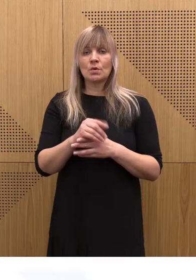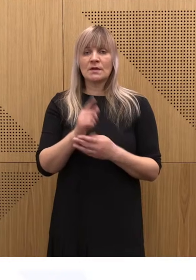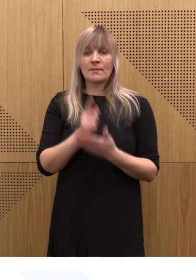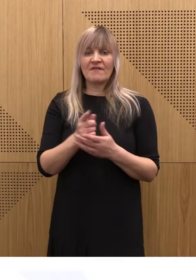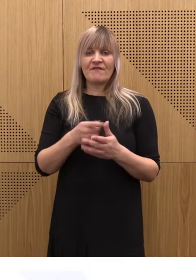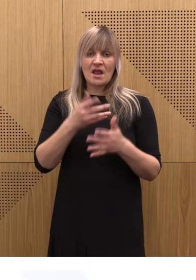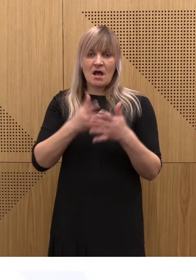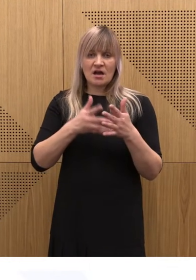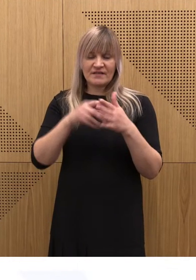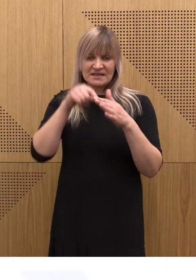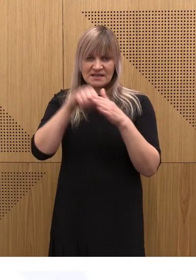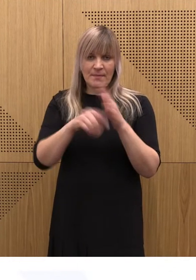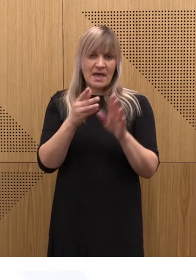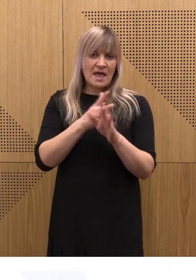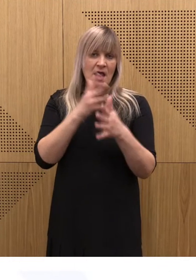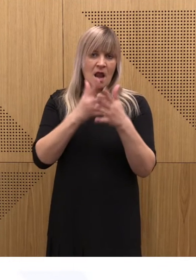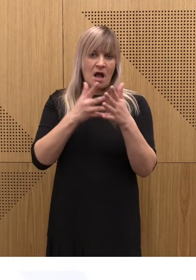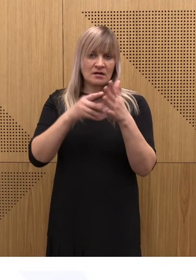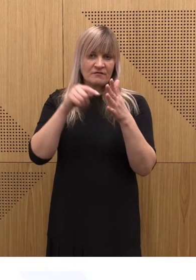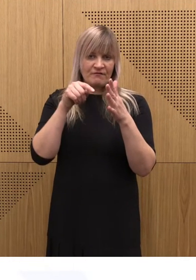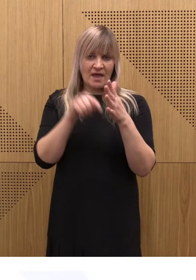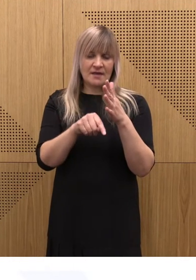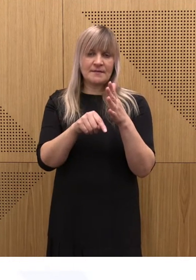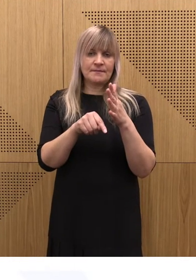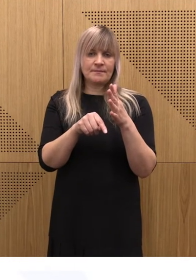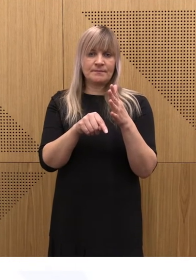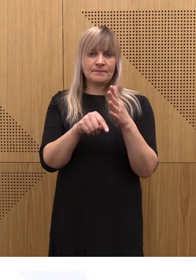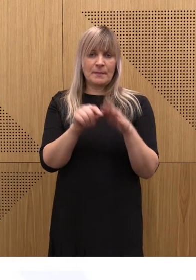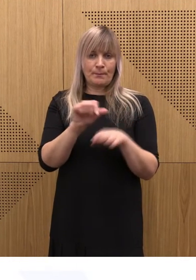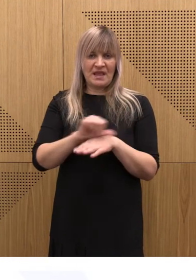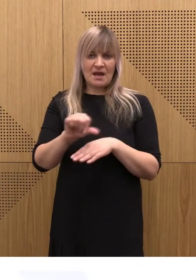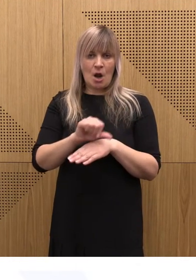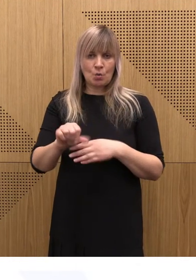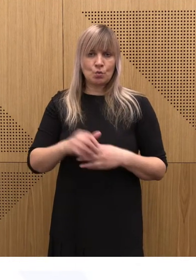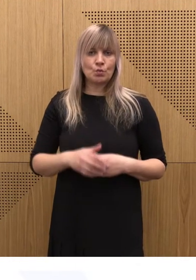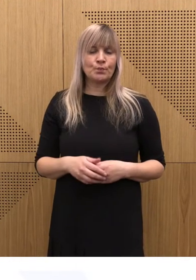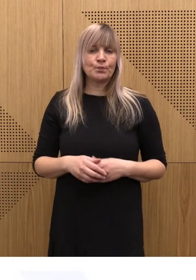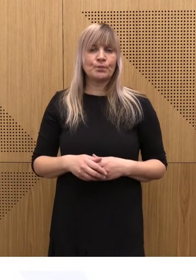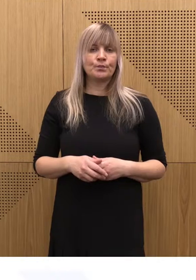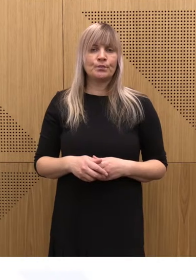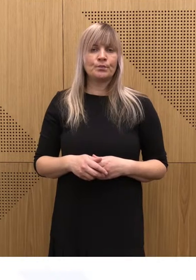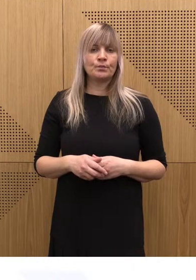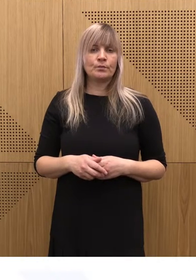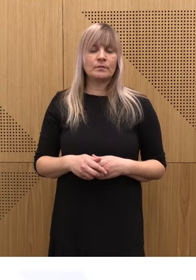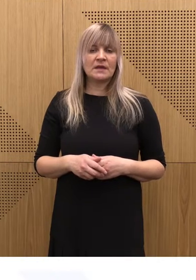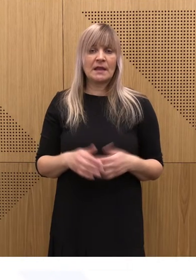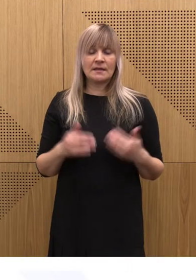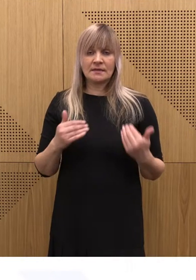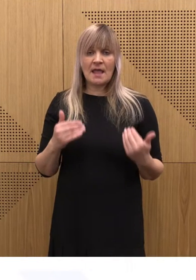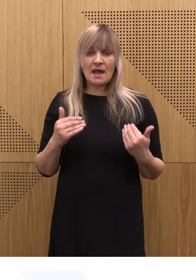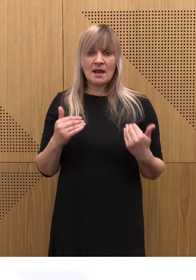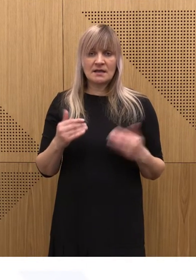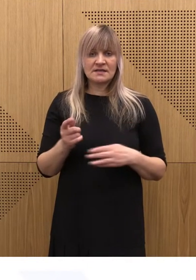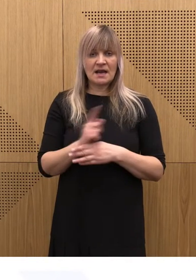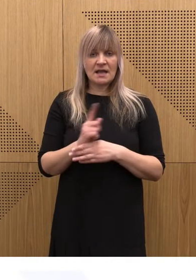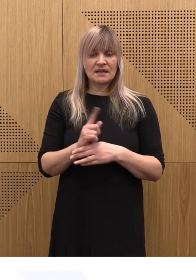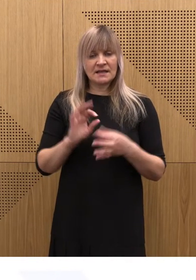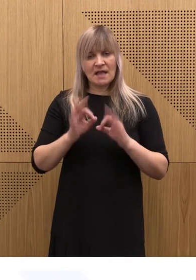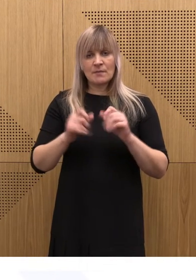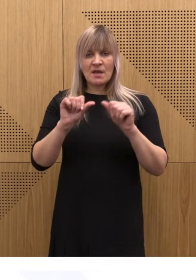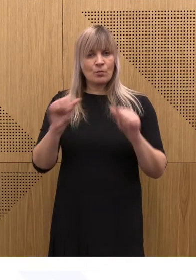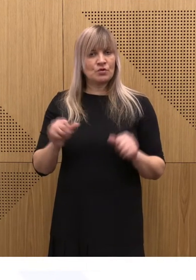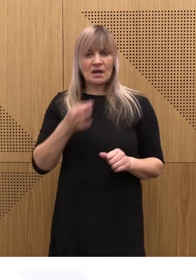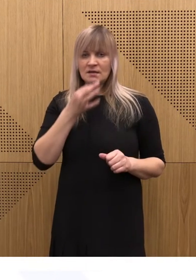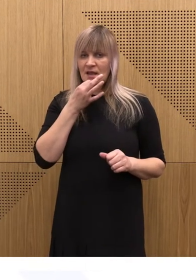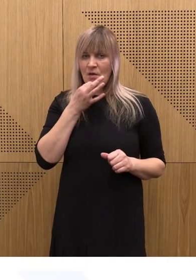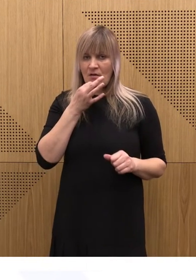ka siis ju arvestada alati eelarve siis piirangutega. Aga tänasel hetkel meil seda täpselt mudelit veel